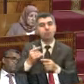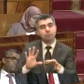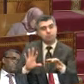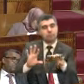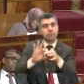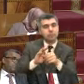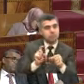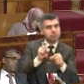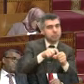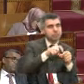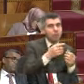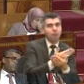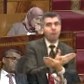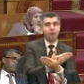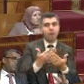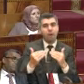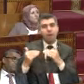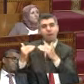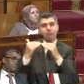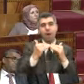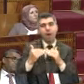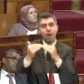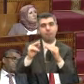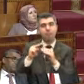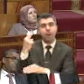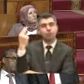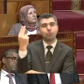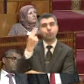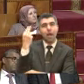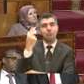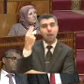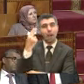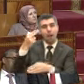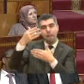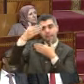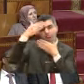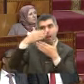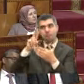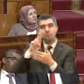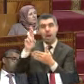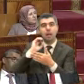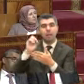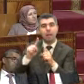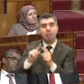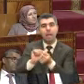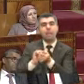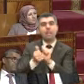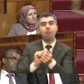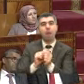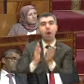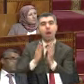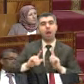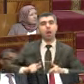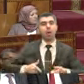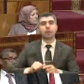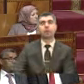مختلف الفاعلين والتنسيق مع الجامعة الملكية المغربية للرياضة المدرسية. كما أننا في فريق التجمع